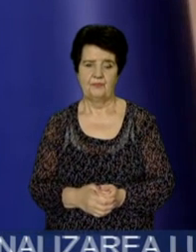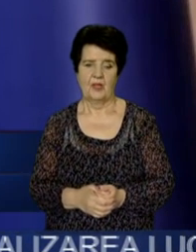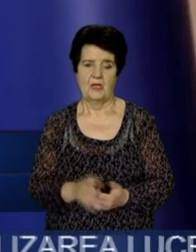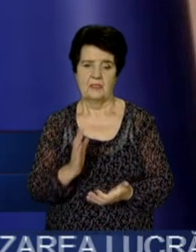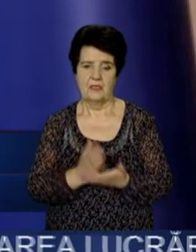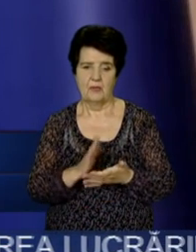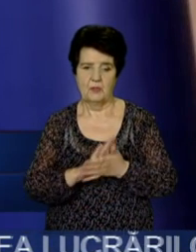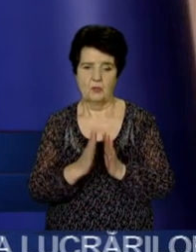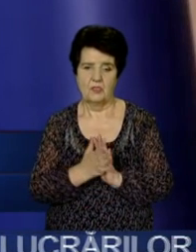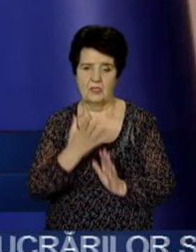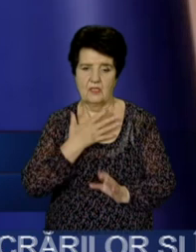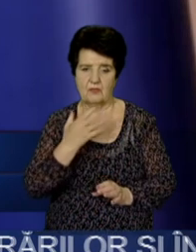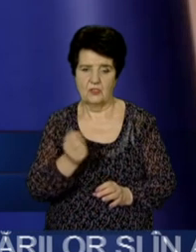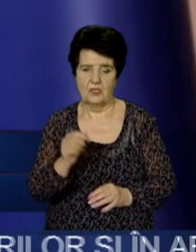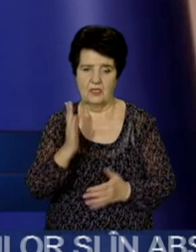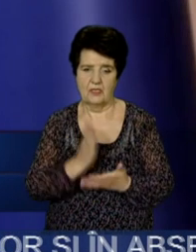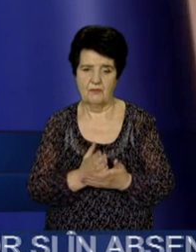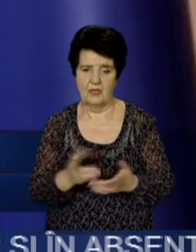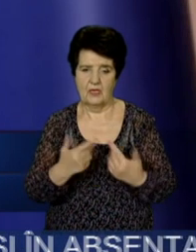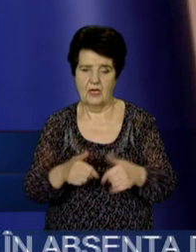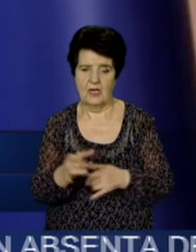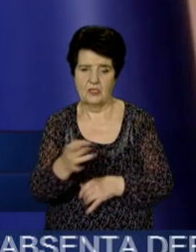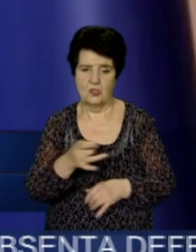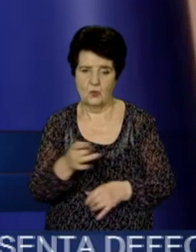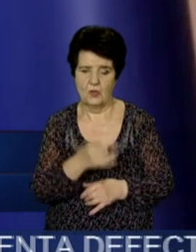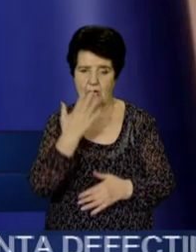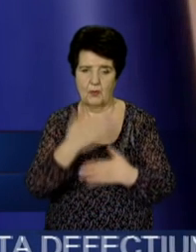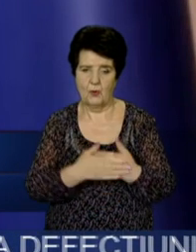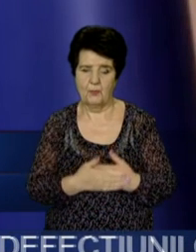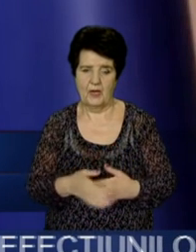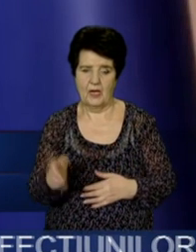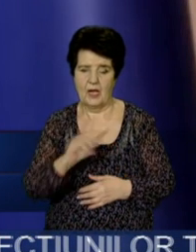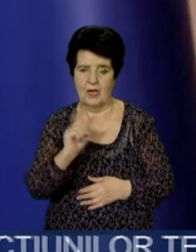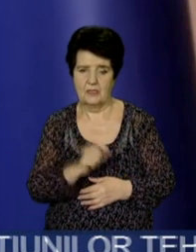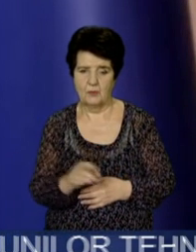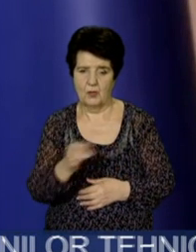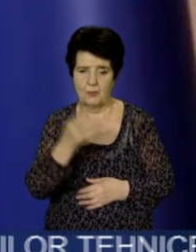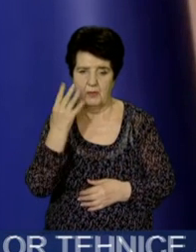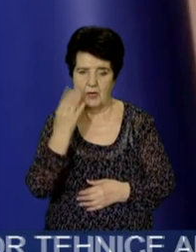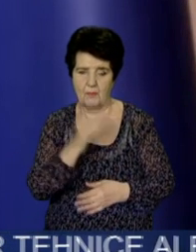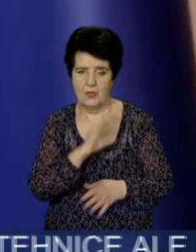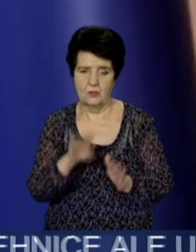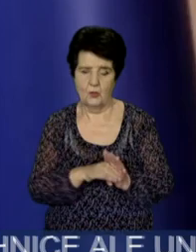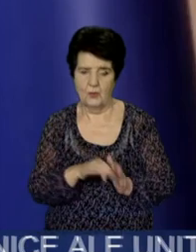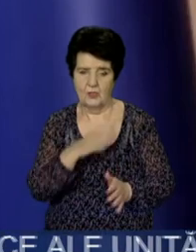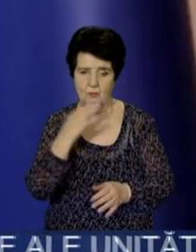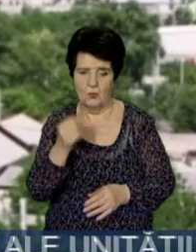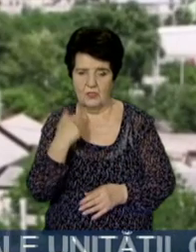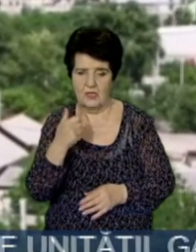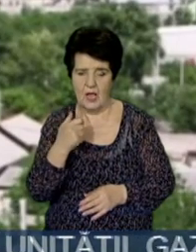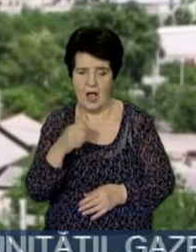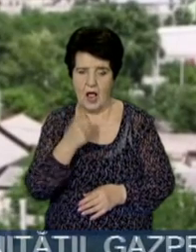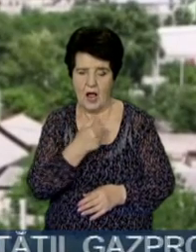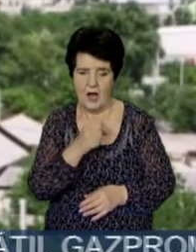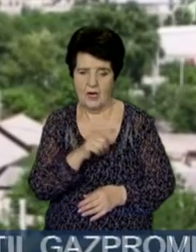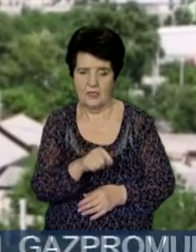Suntem într-o situație dificilă pentru că ne aflăm într-o regiune din apropierea războiului. Republica Moldova a fost supusă ani la rând propagandei ruse,